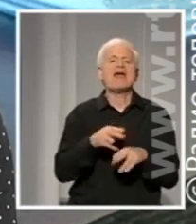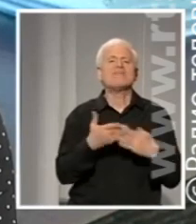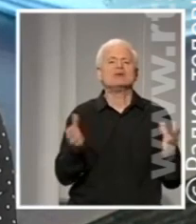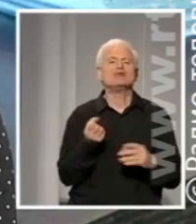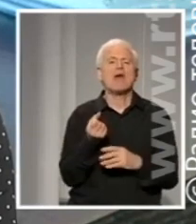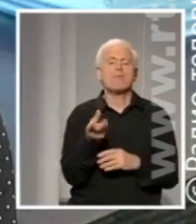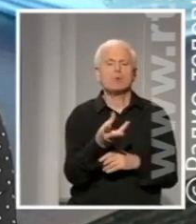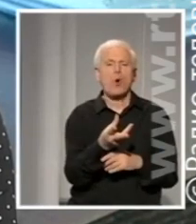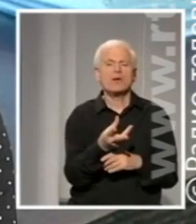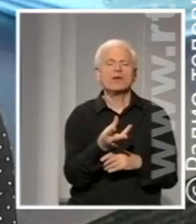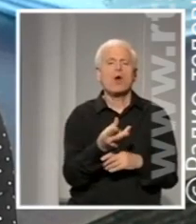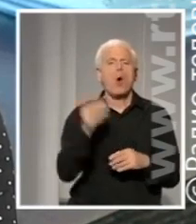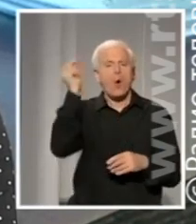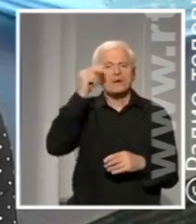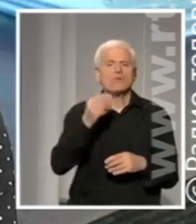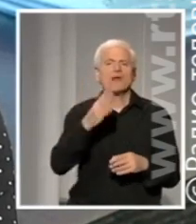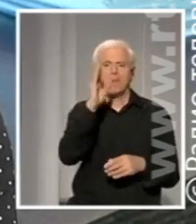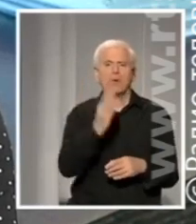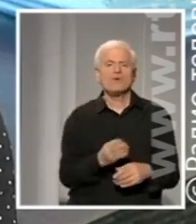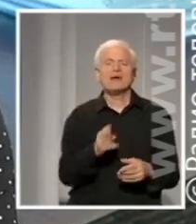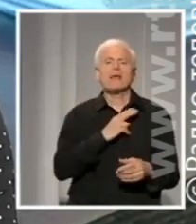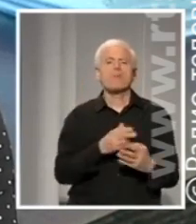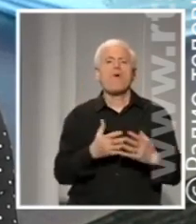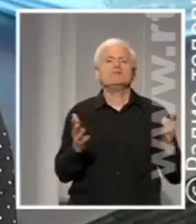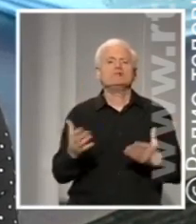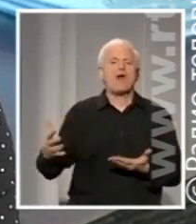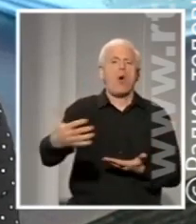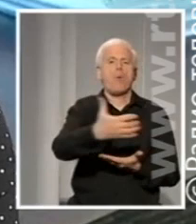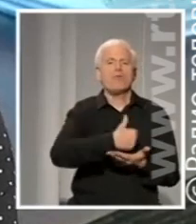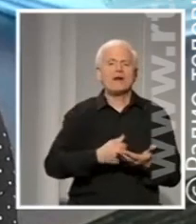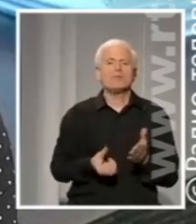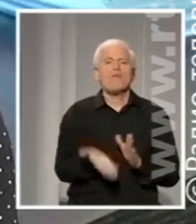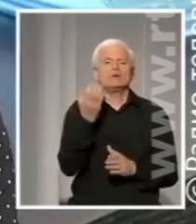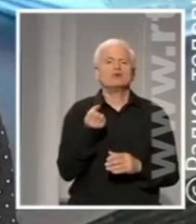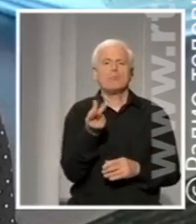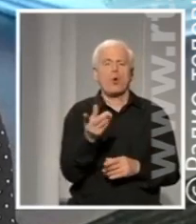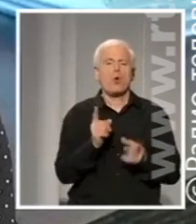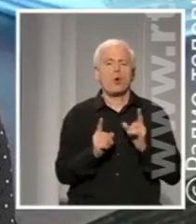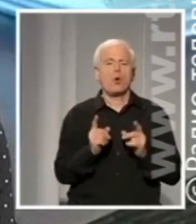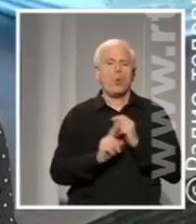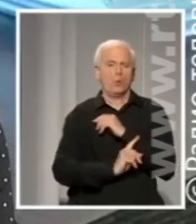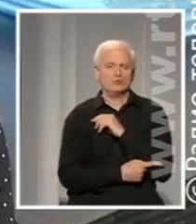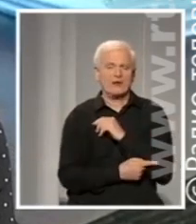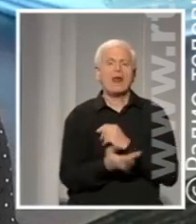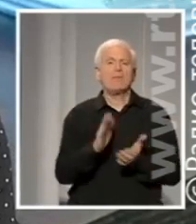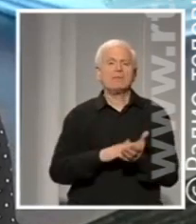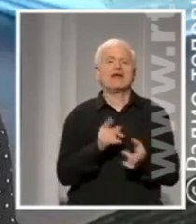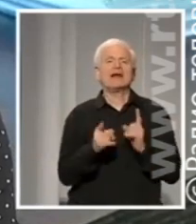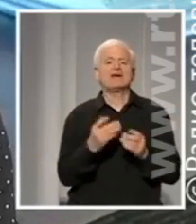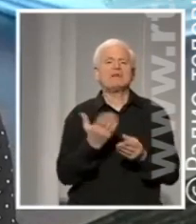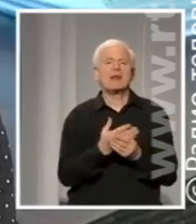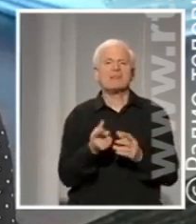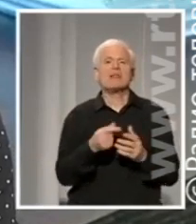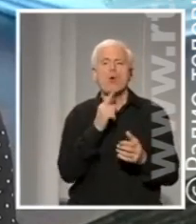obrazovnih profila da imamo što veći obuhvat učenika. Znači, ako je to jedan nastavni predmet koji u